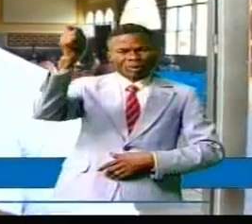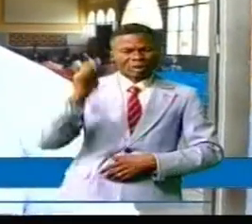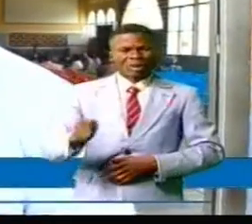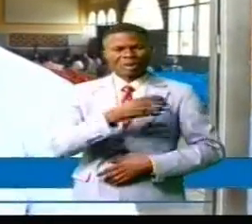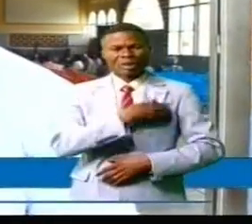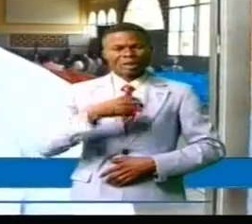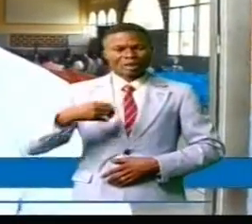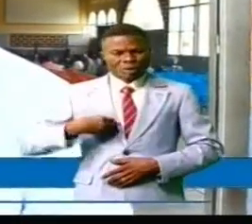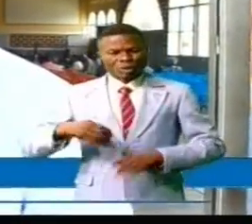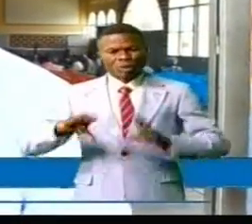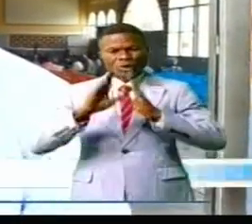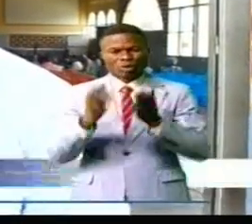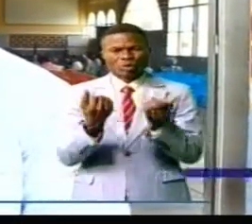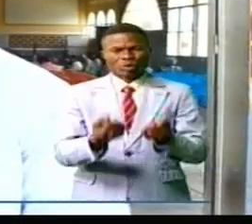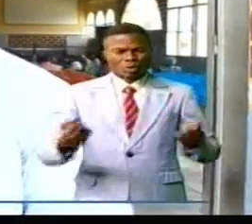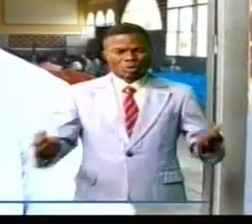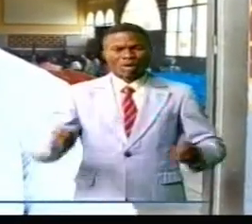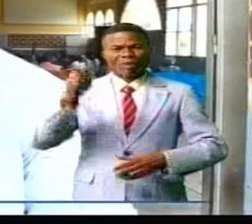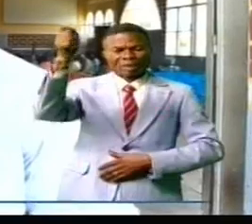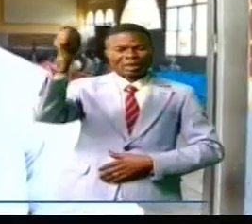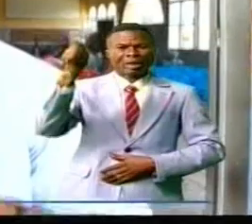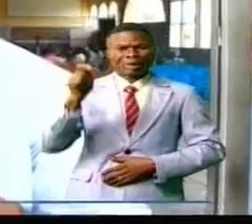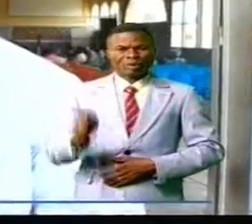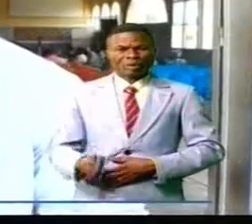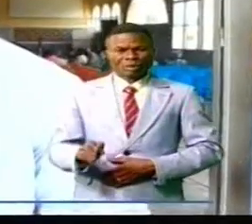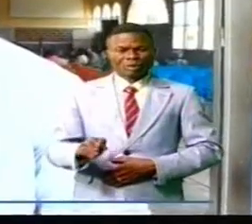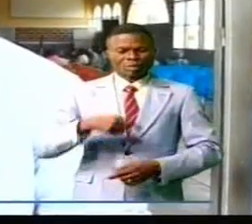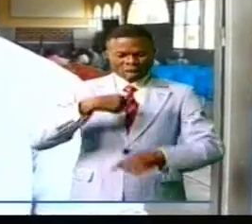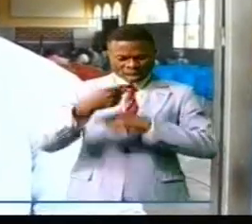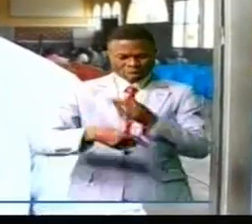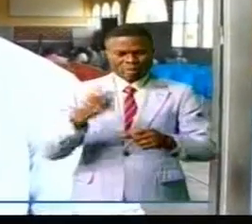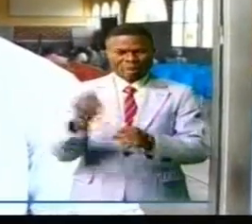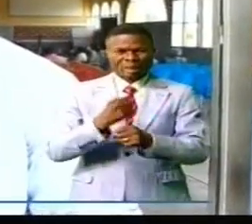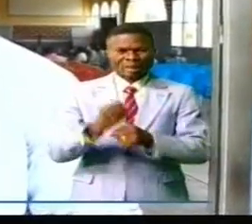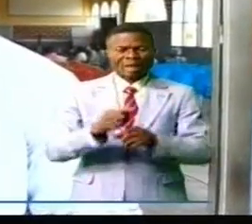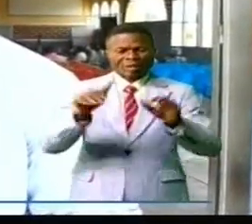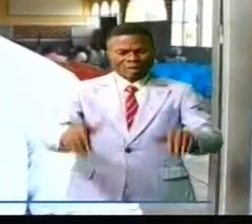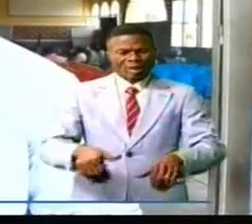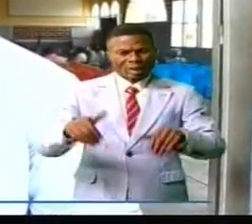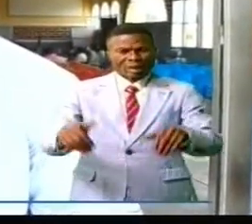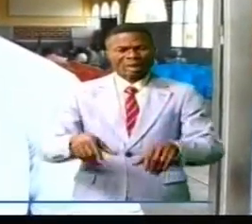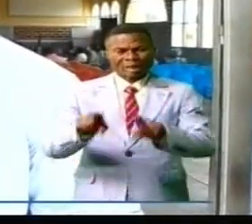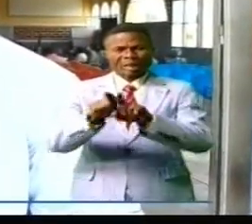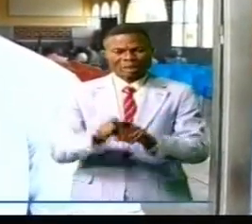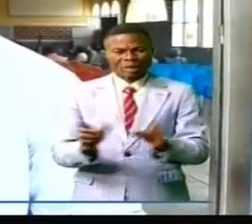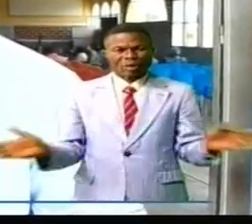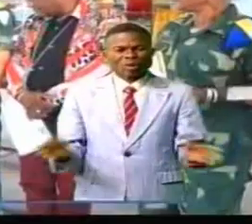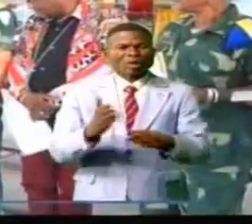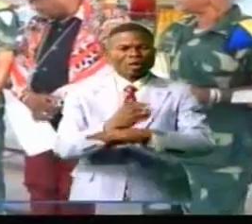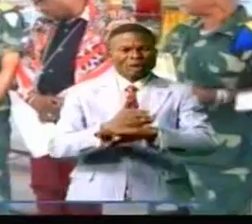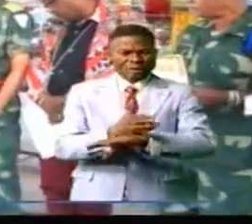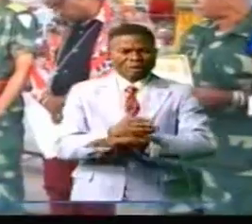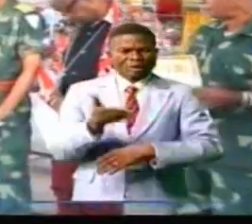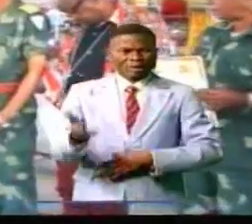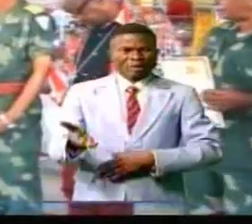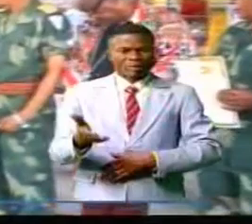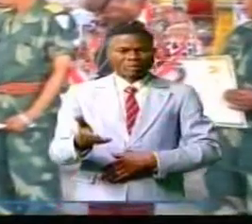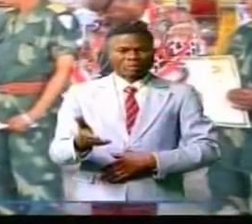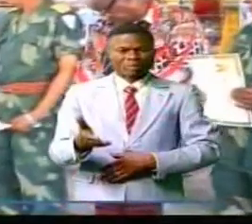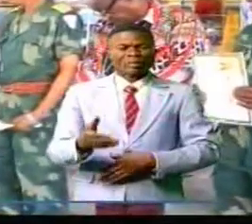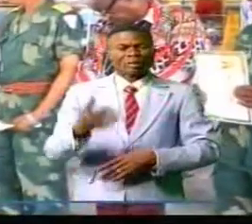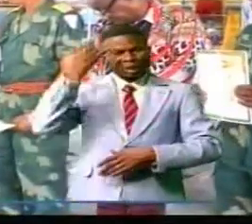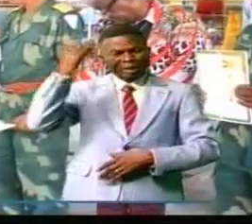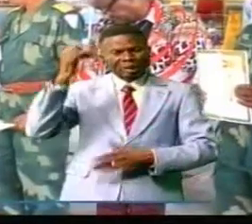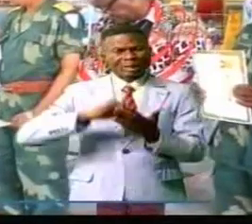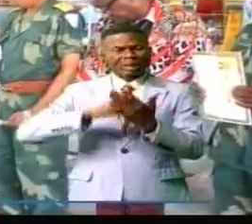et enfants des militaires à se lancer dans le secteur de l'entrepreneuriat agricole. Et c'est dans le cadre